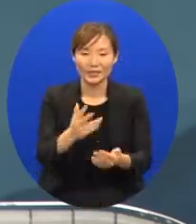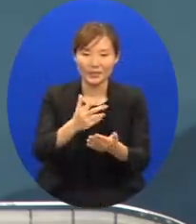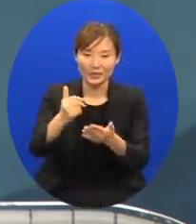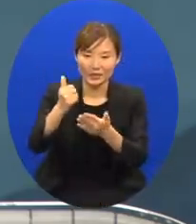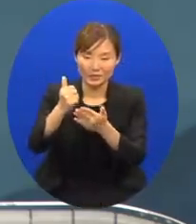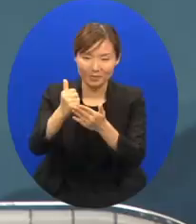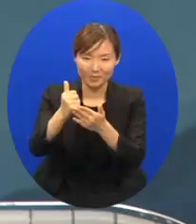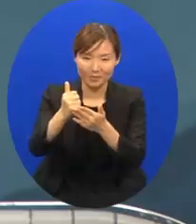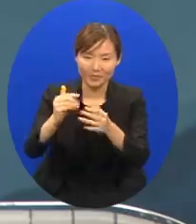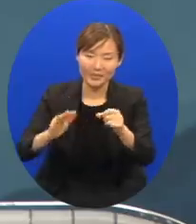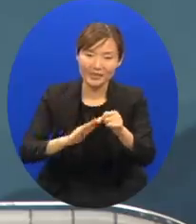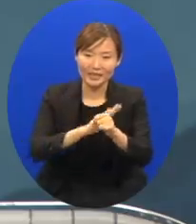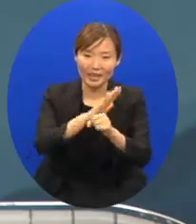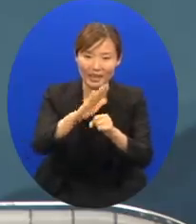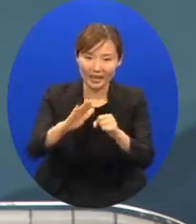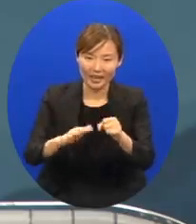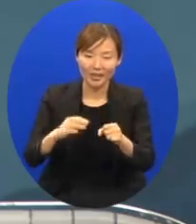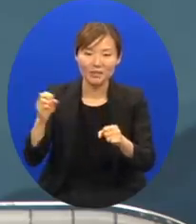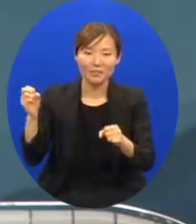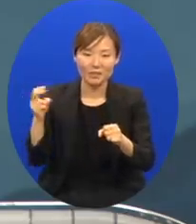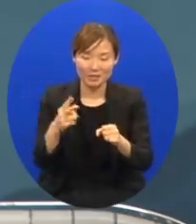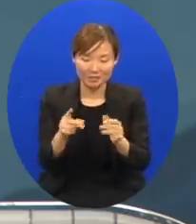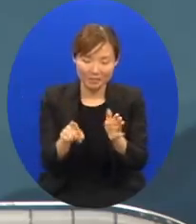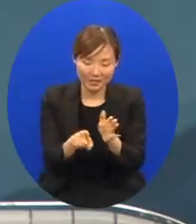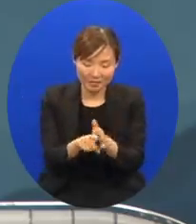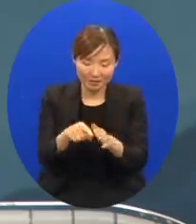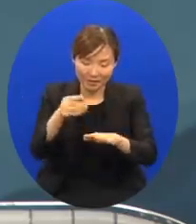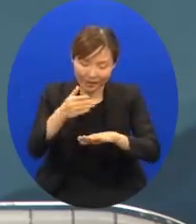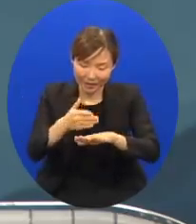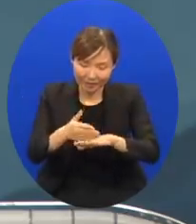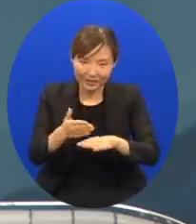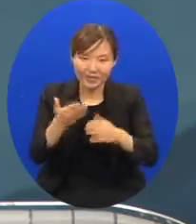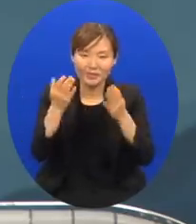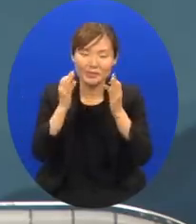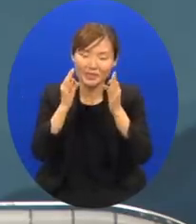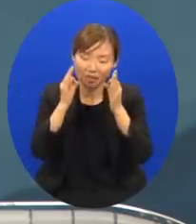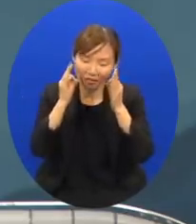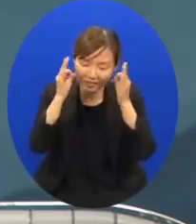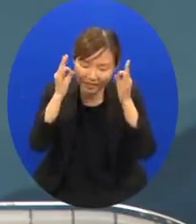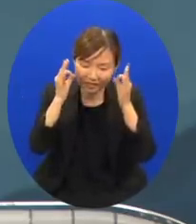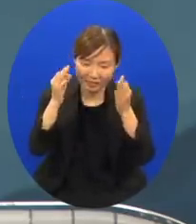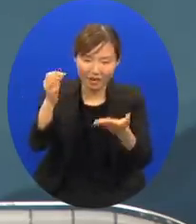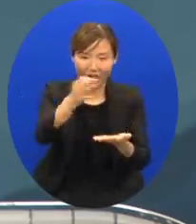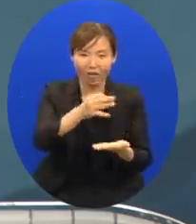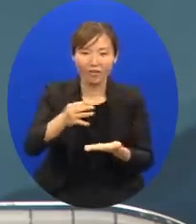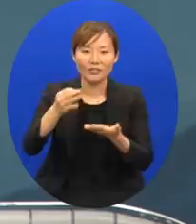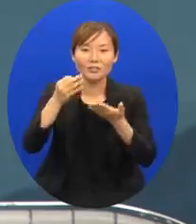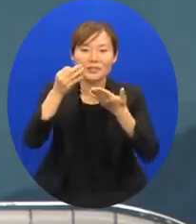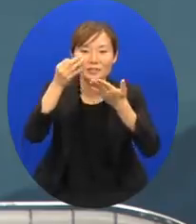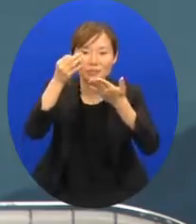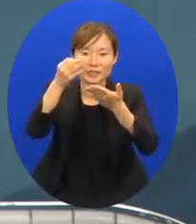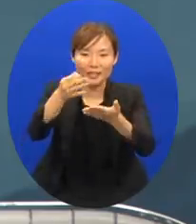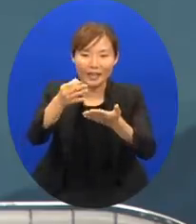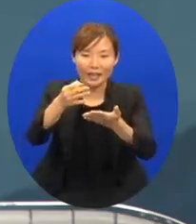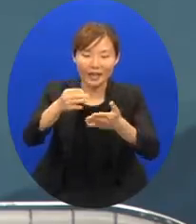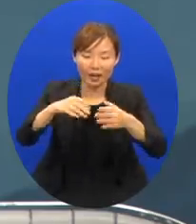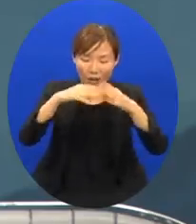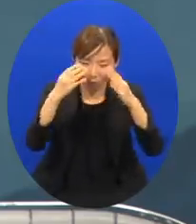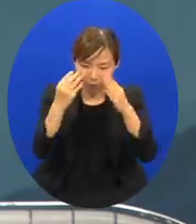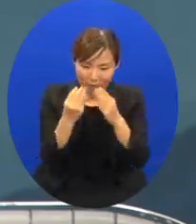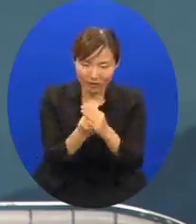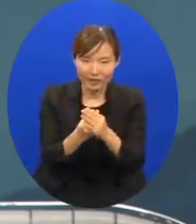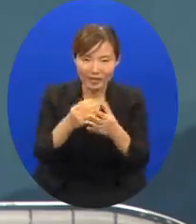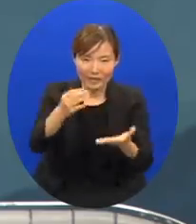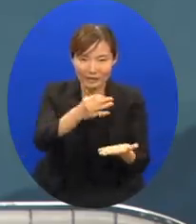사랑하며 믿으며 감사하며 정성스럽게 헌금을 주님께 봉헌한 입니다 온전한 십일조를 드리고